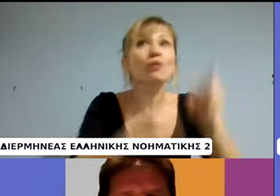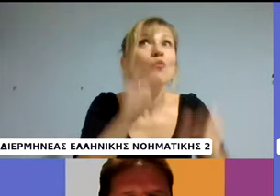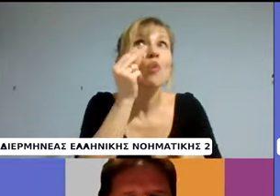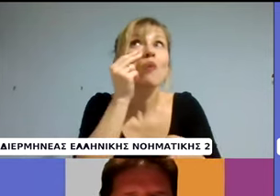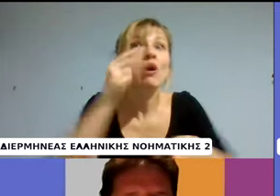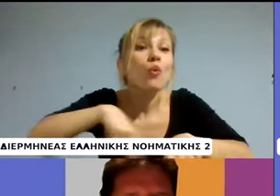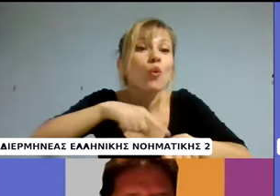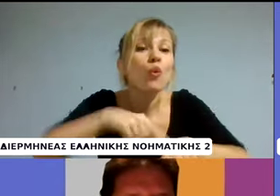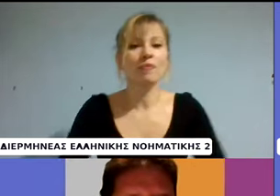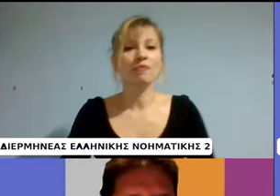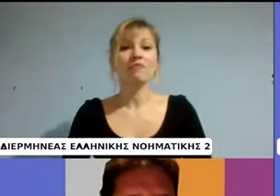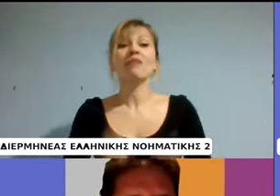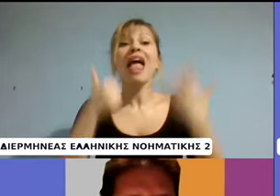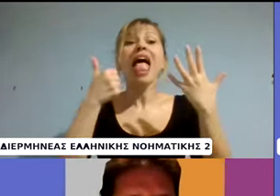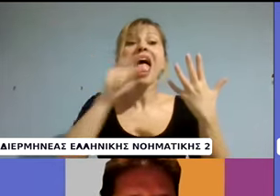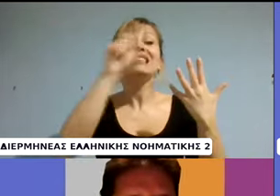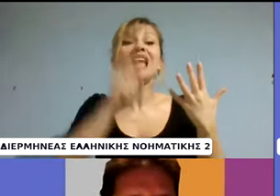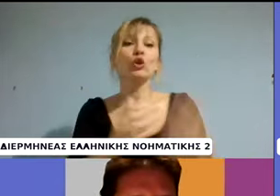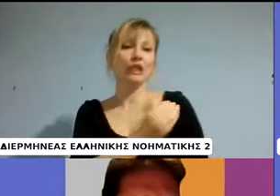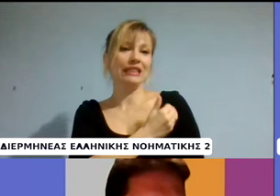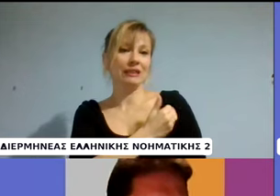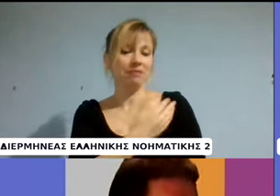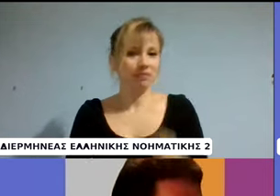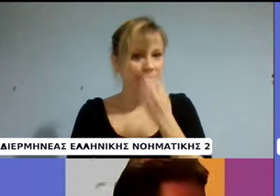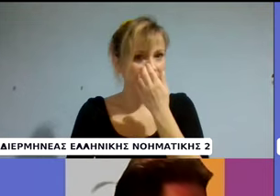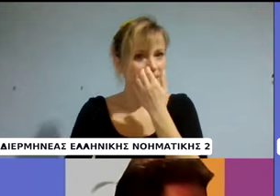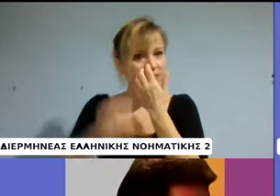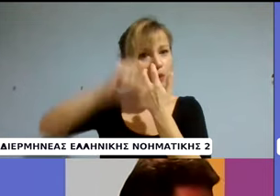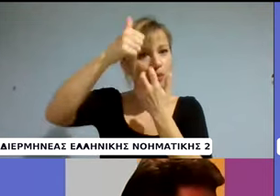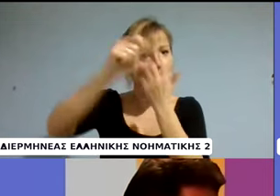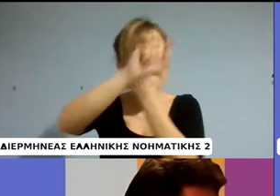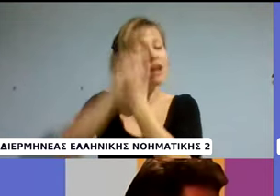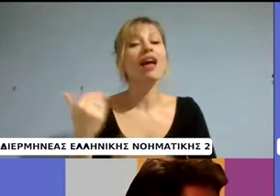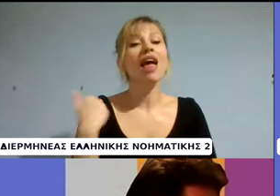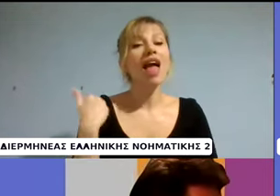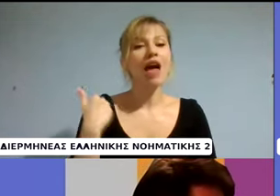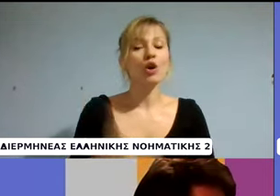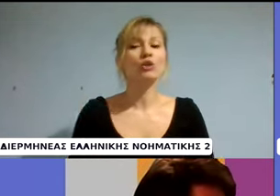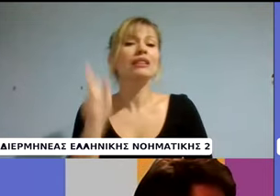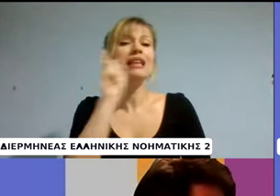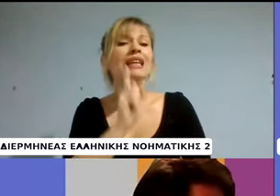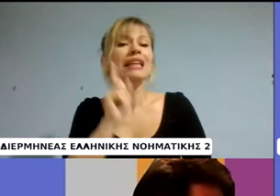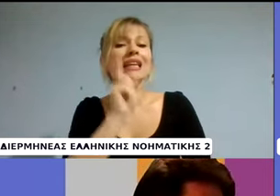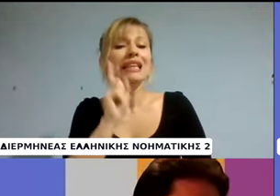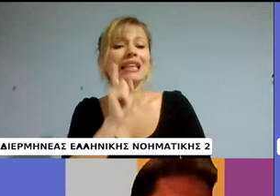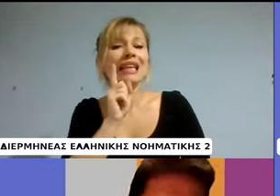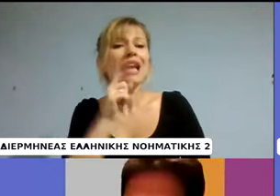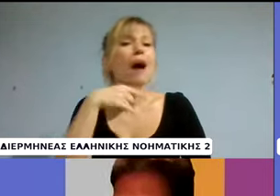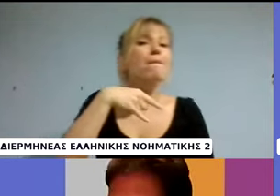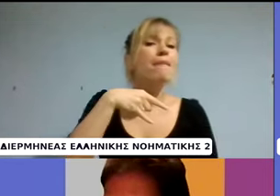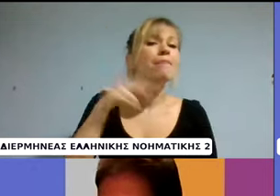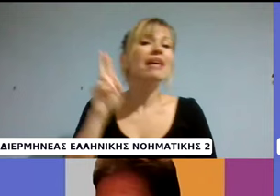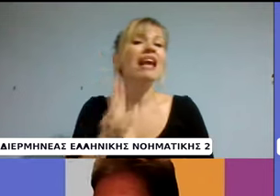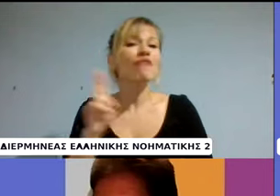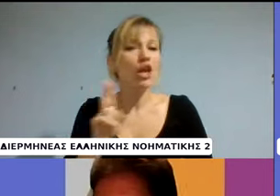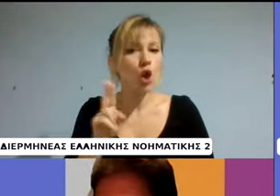Έχουμε μέχρι στιγμής 6 ερωτήσεις. Να ξεκινήσουμε με την πρώτη ερώτηση. Την έχει θέσει η κυρία Μπέτη Ρεβελιώτη, η οποία